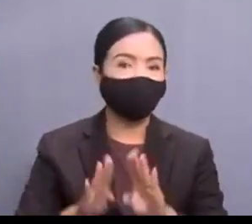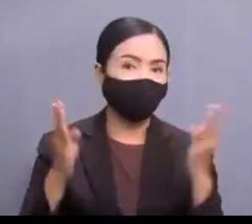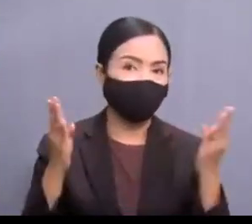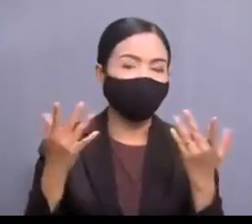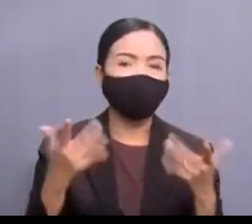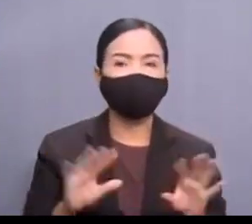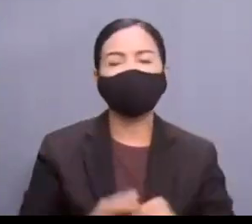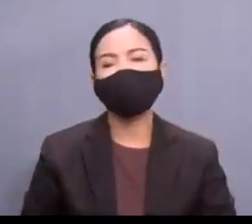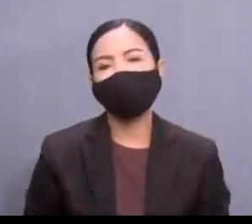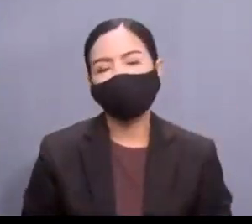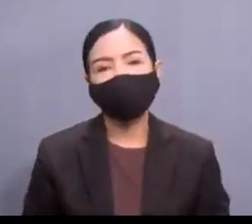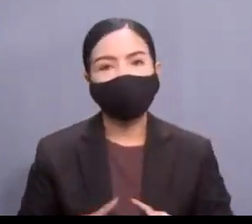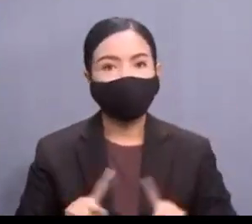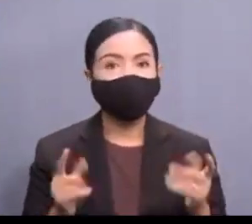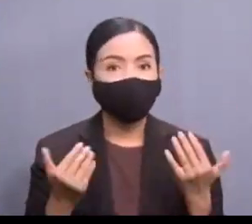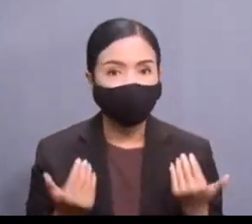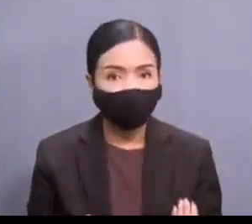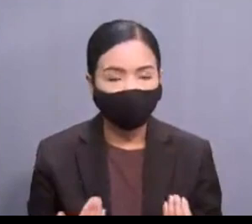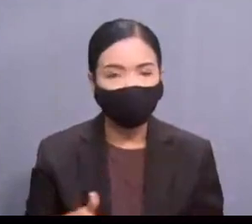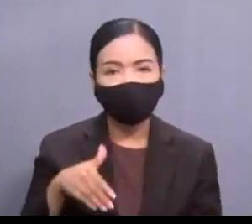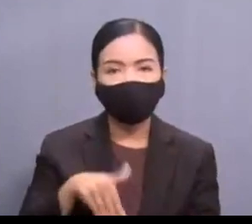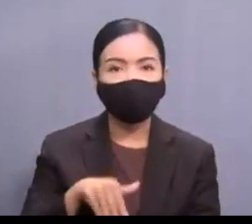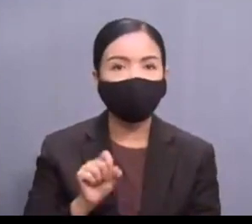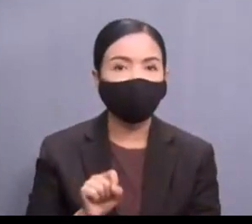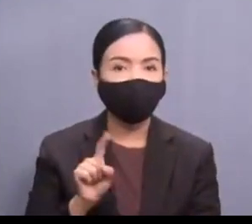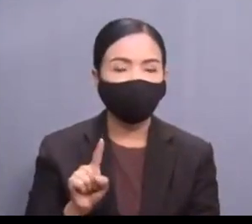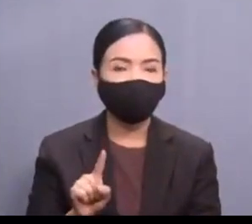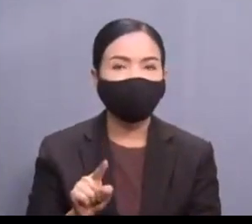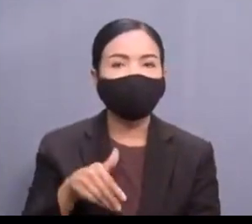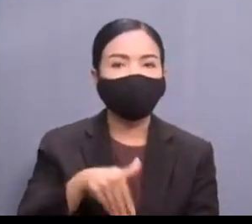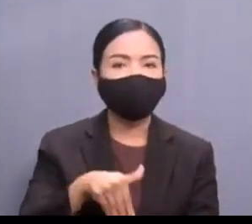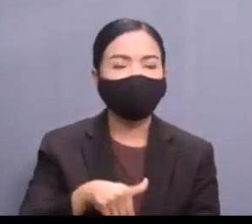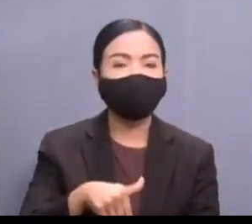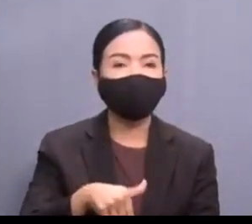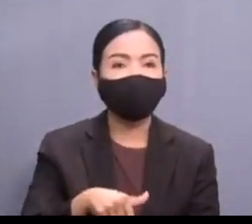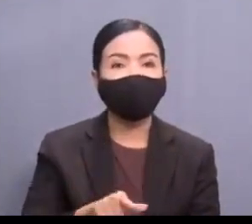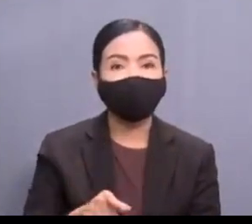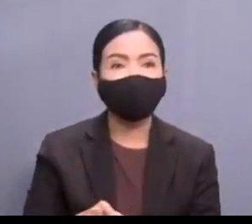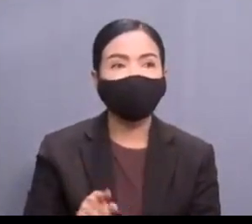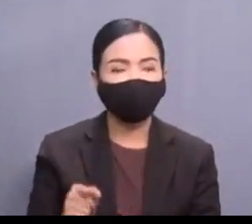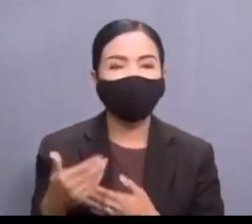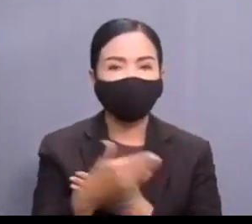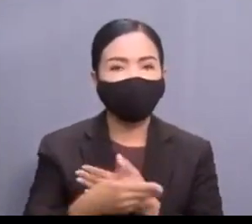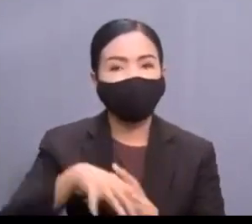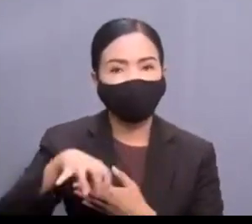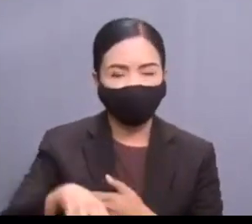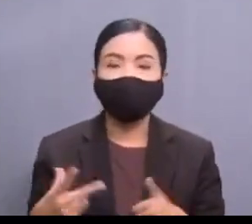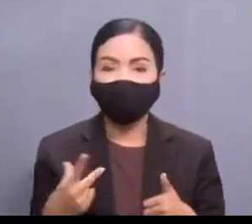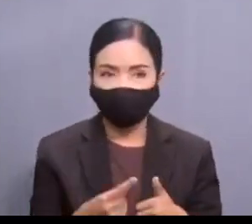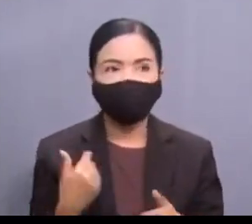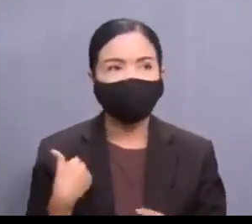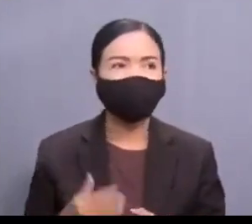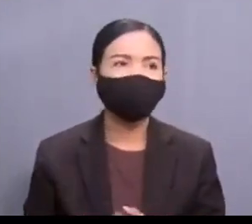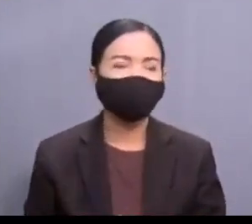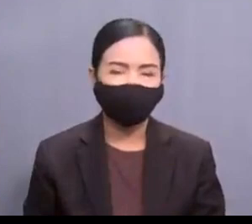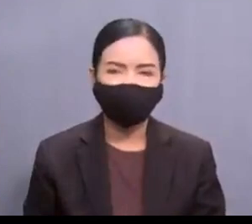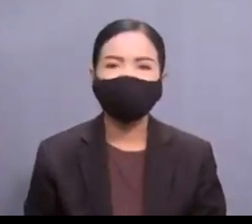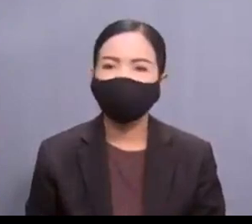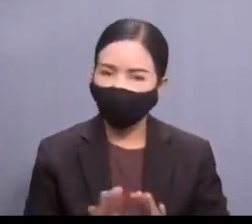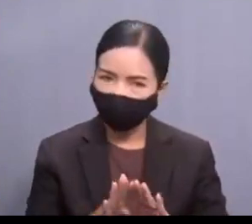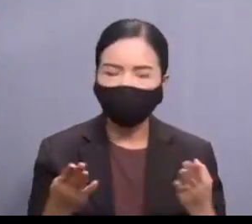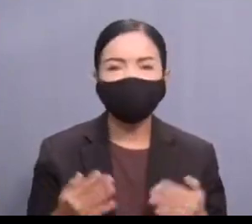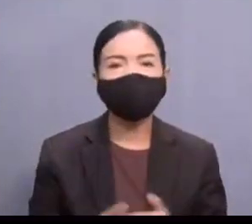แต่ว่าวันนี้เนี่ยที่ศูนย์ฉีดวัคซีนกลางบางซื่อเย็นฉีดอยู่ใช่ไหมฉีดอยู่กับเปิดมาหลายวันแล้วนะ